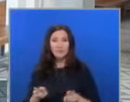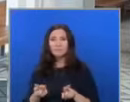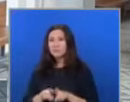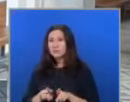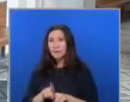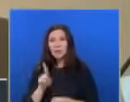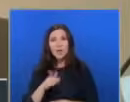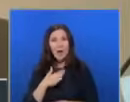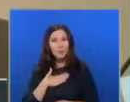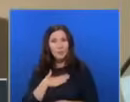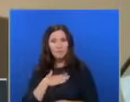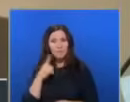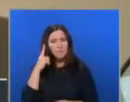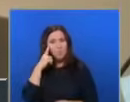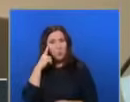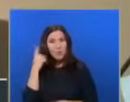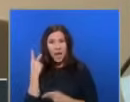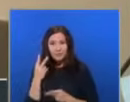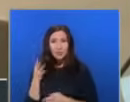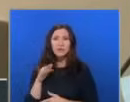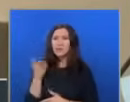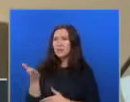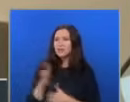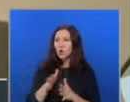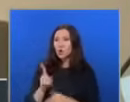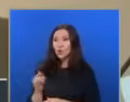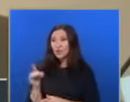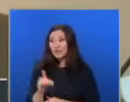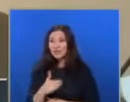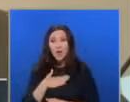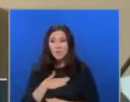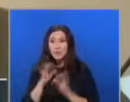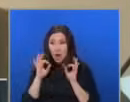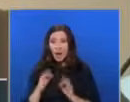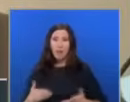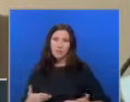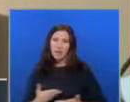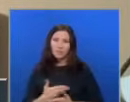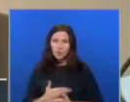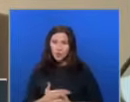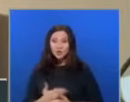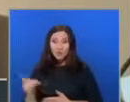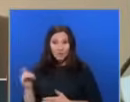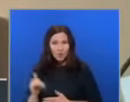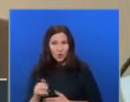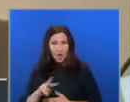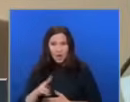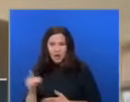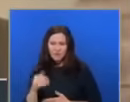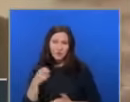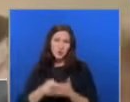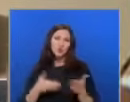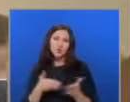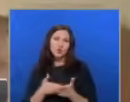пак трябва да имаме понятие дали тези хора, които идват, имат реална нужда да дойдат или идват